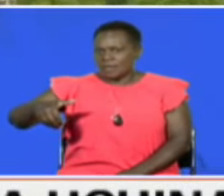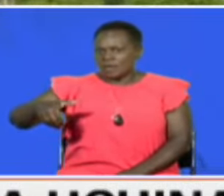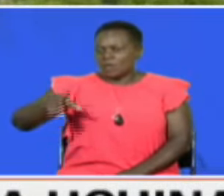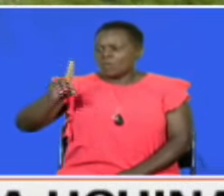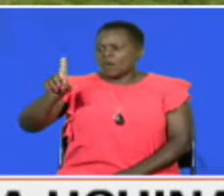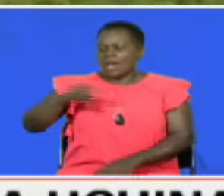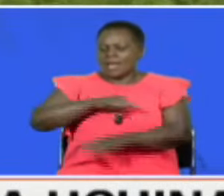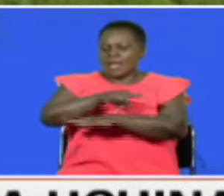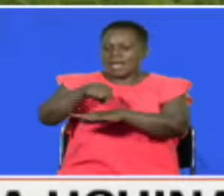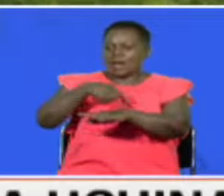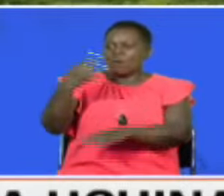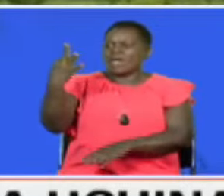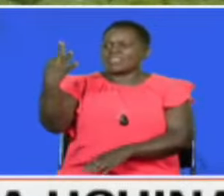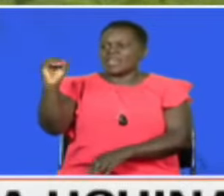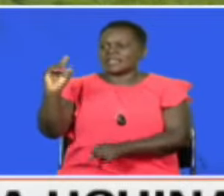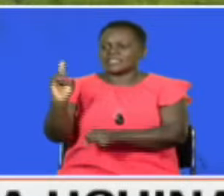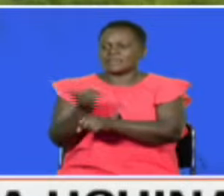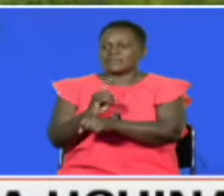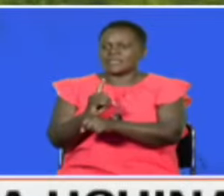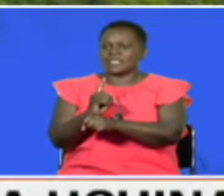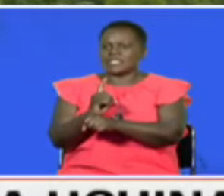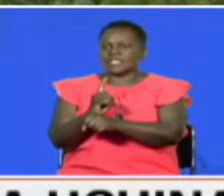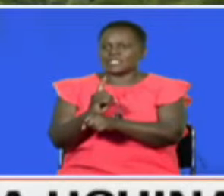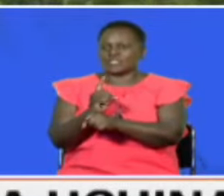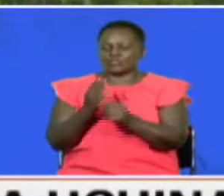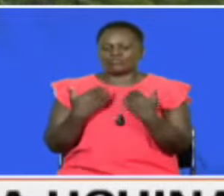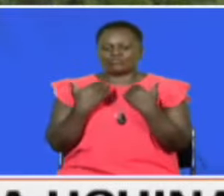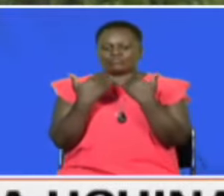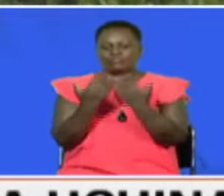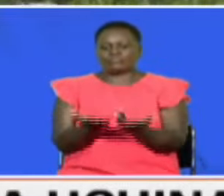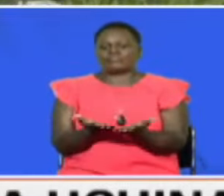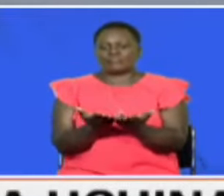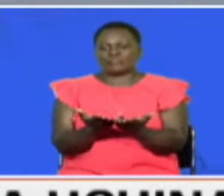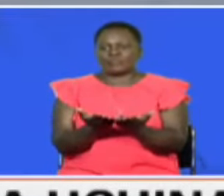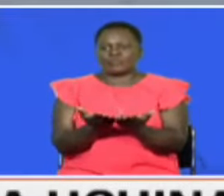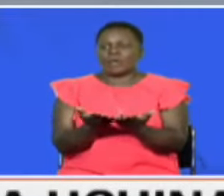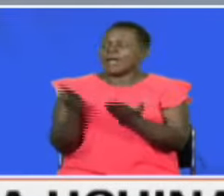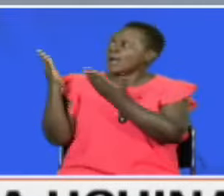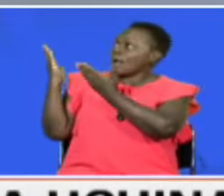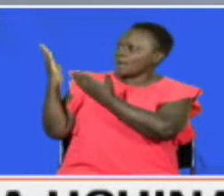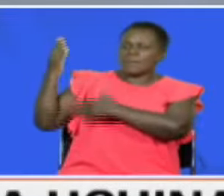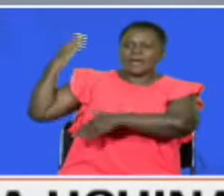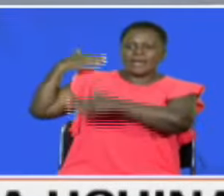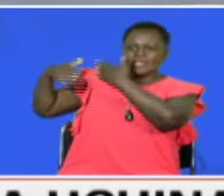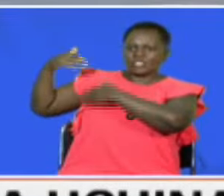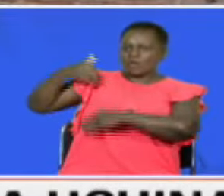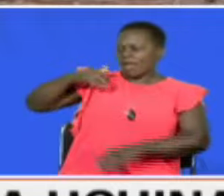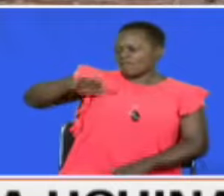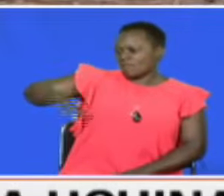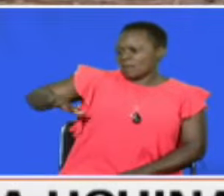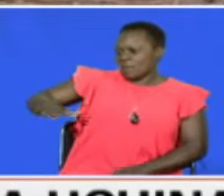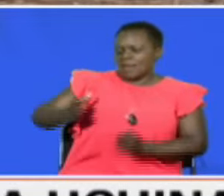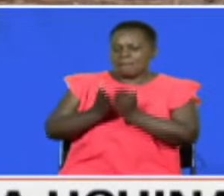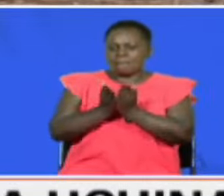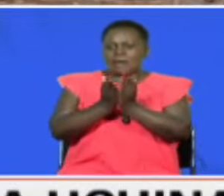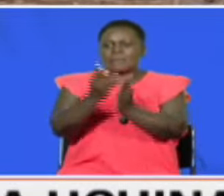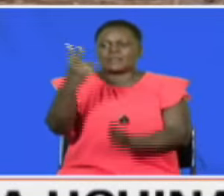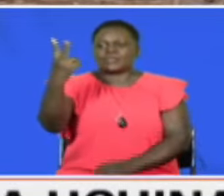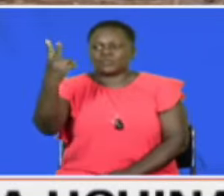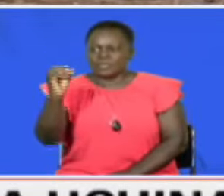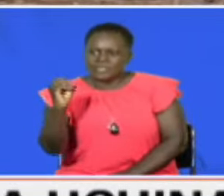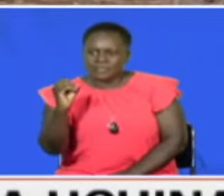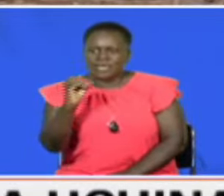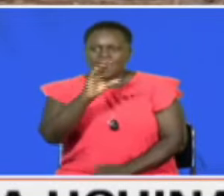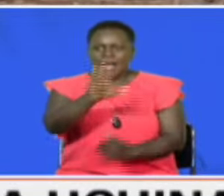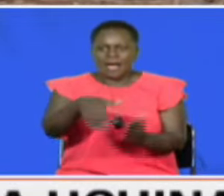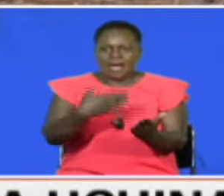saa 1:30 kutoka kivuko cha Mtangawanda. Hapa kuna historia ya mabaki ya meli 20